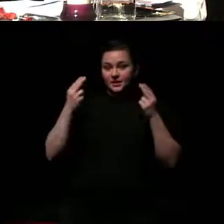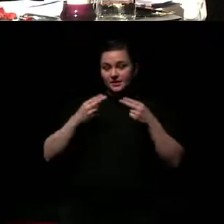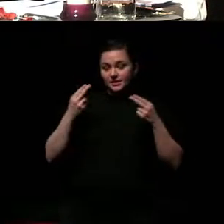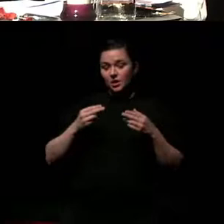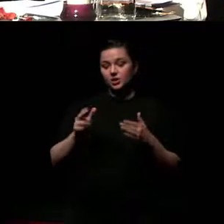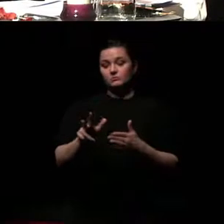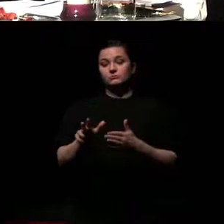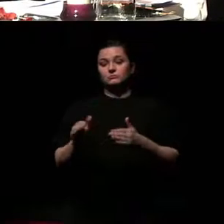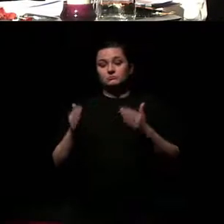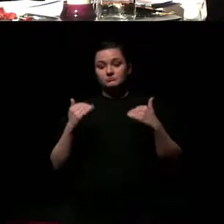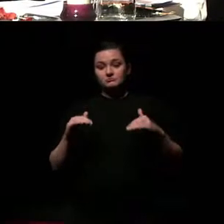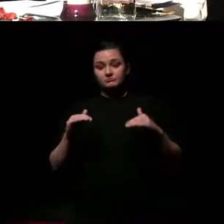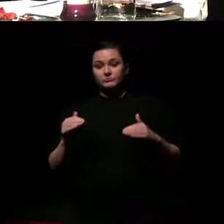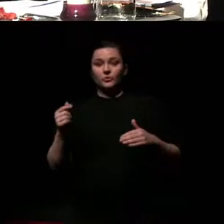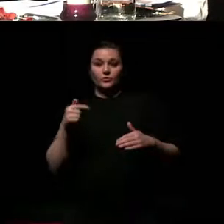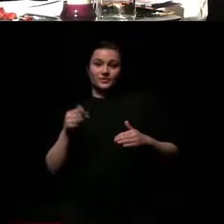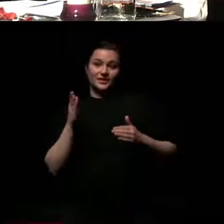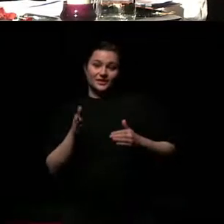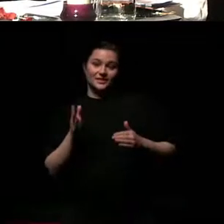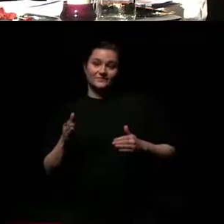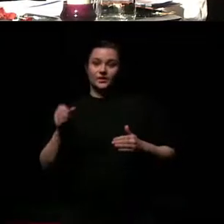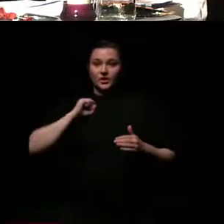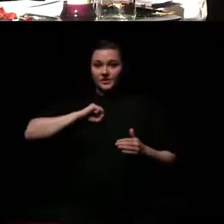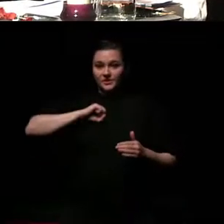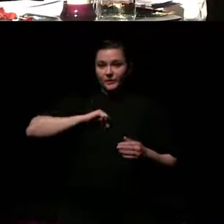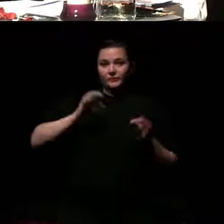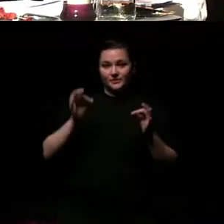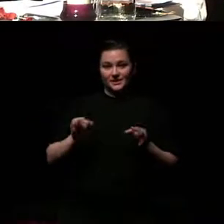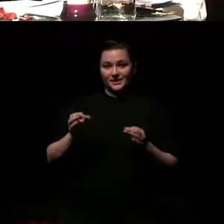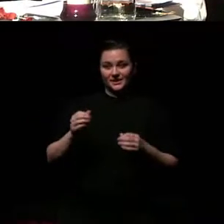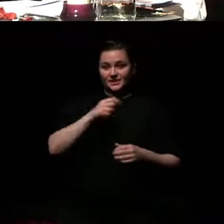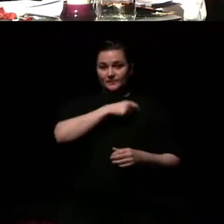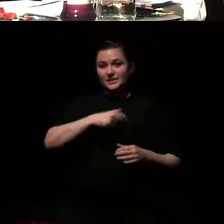11. Hilsen fra Sametingets president Aili